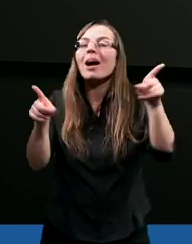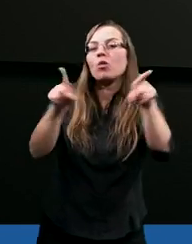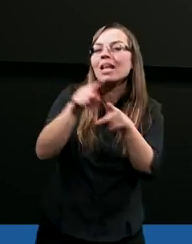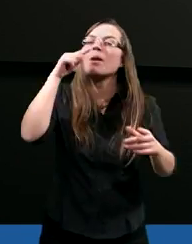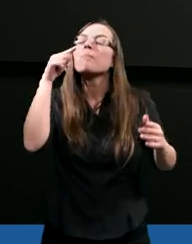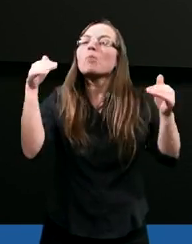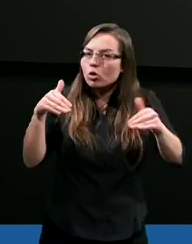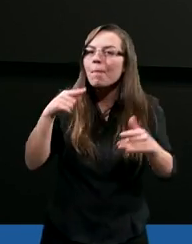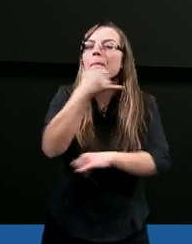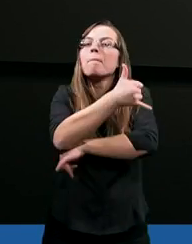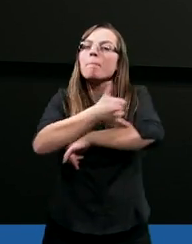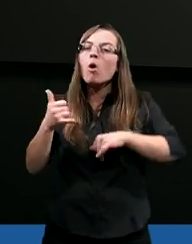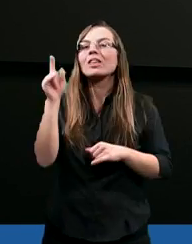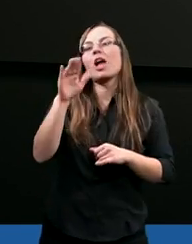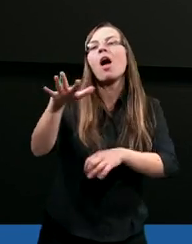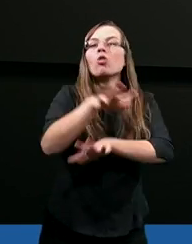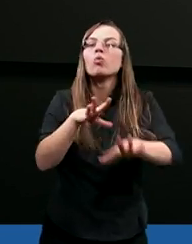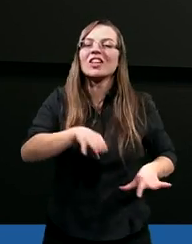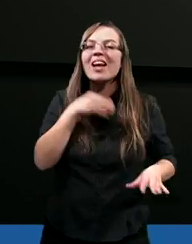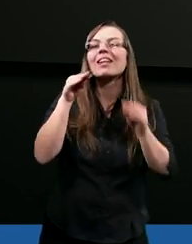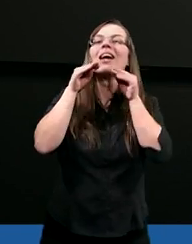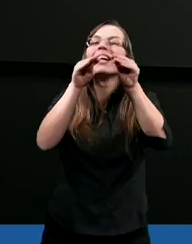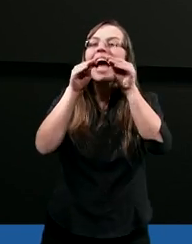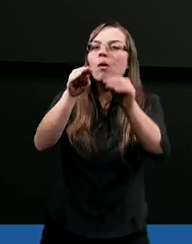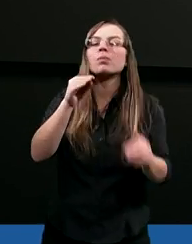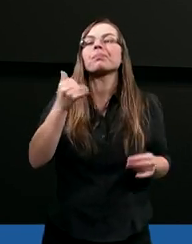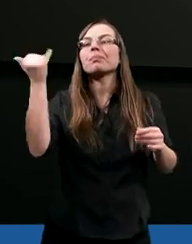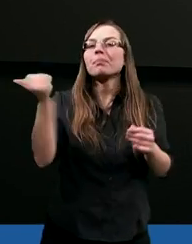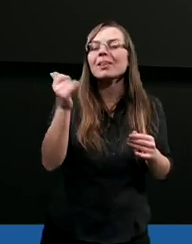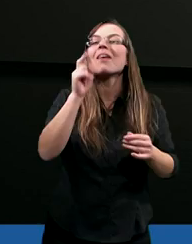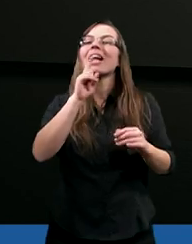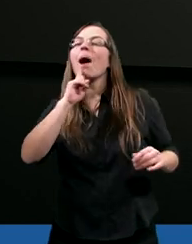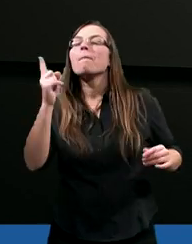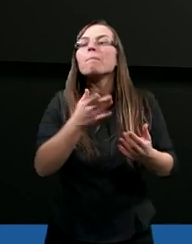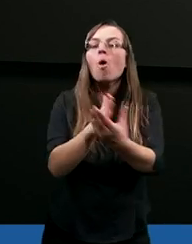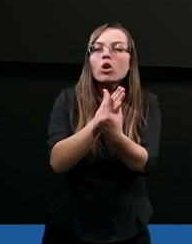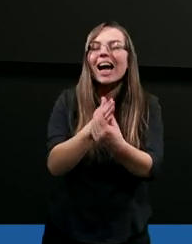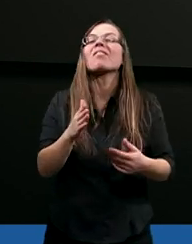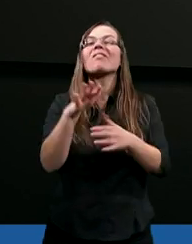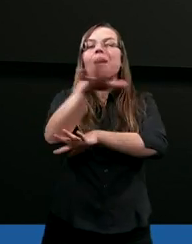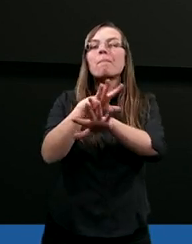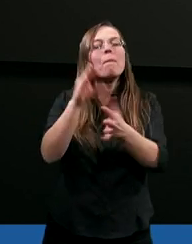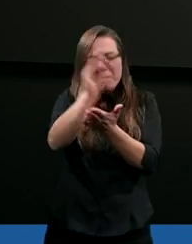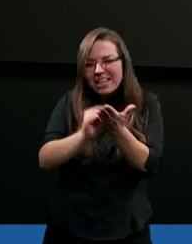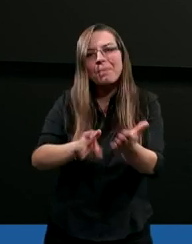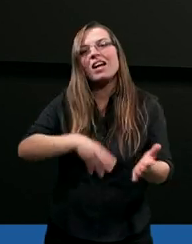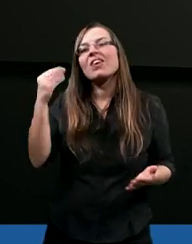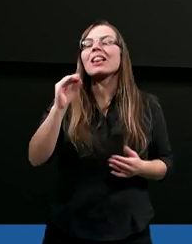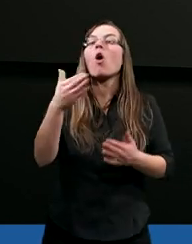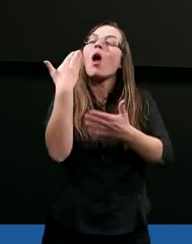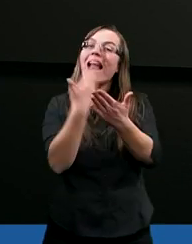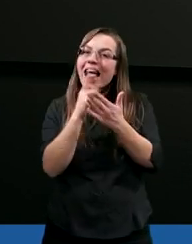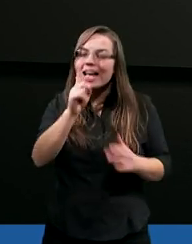możemy podkreślić, że Duch Święty naucza za pośrednictwem Pisma Świętego. I dlatego